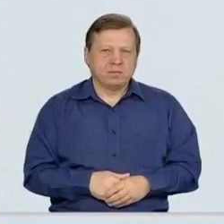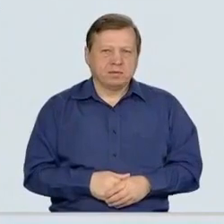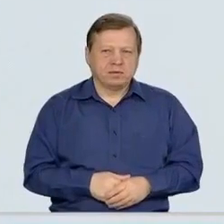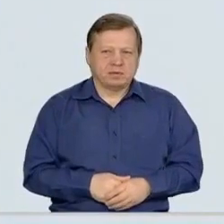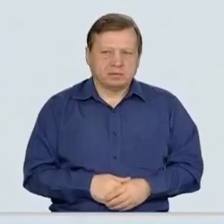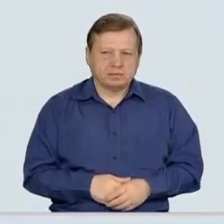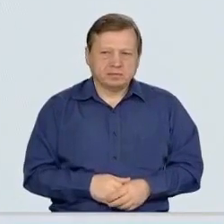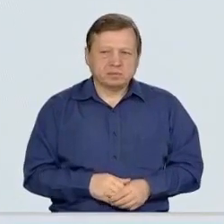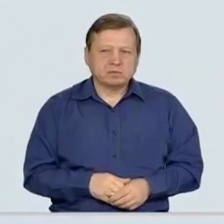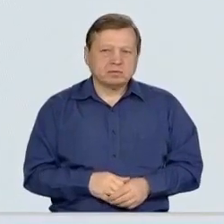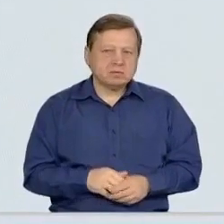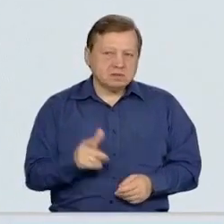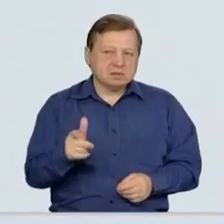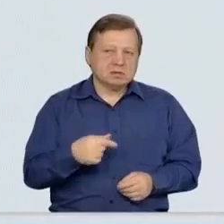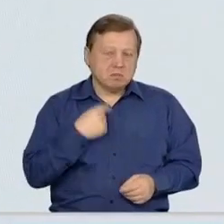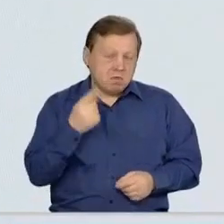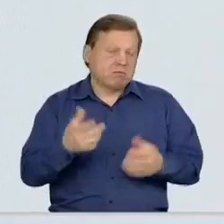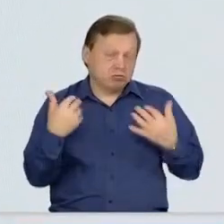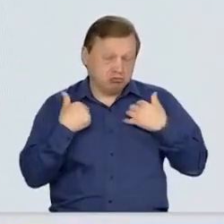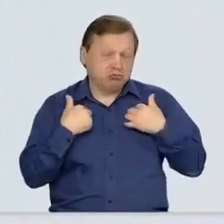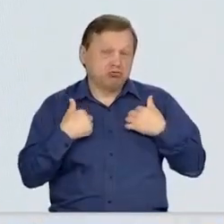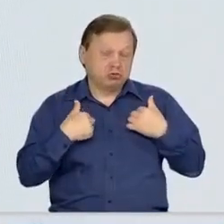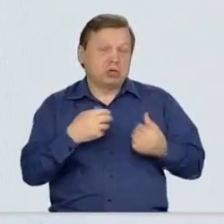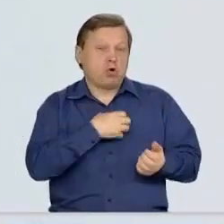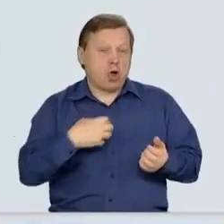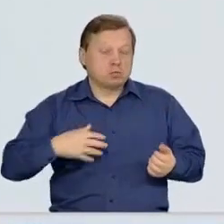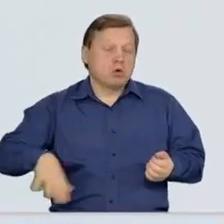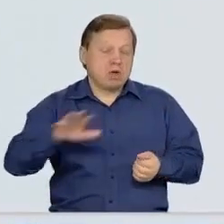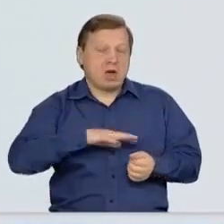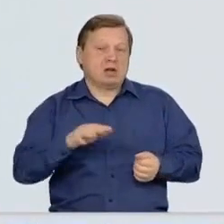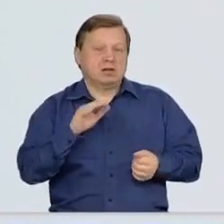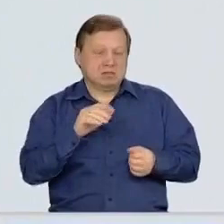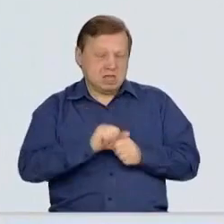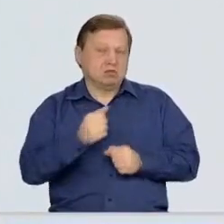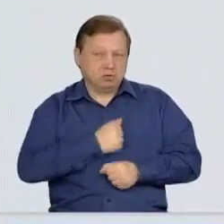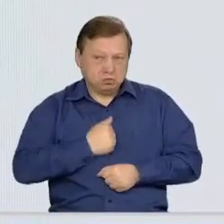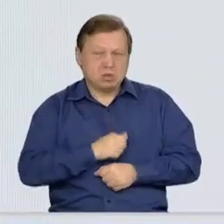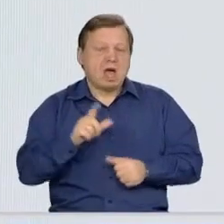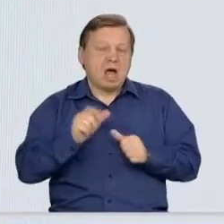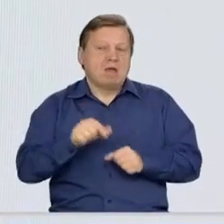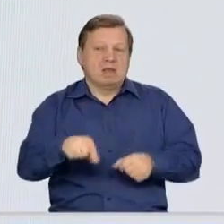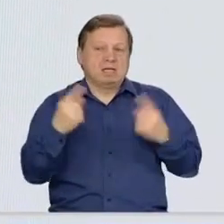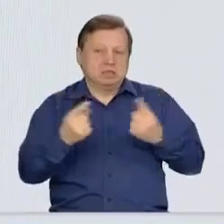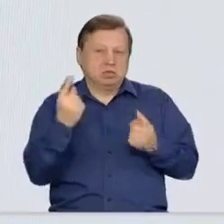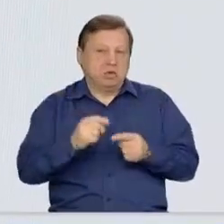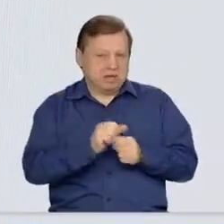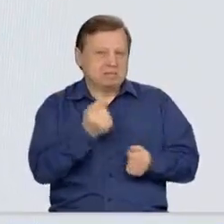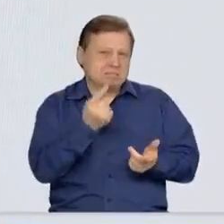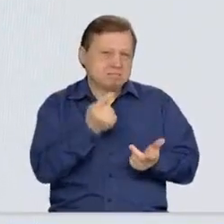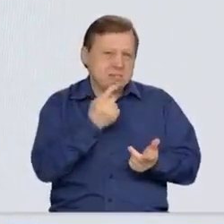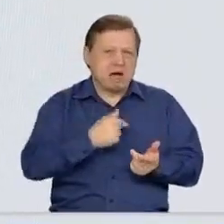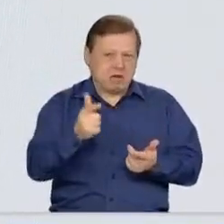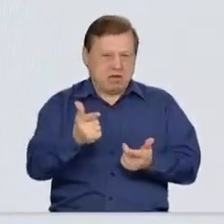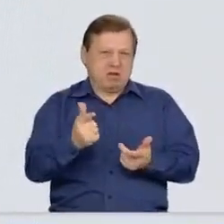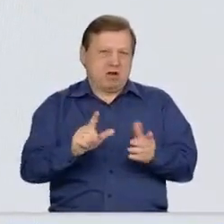sobie zapisał, mimo że mamy bardzo smutną rzeczywistość gospodarczą z powodu koronawirusa, to jednak to jest rzadka sytuacja taka, że dostaniemy taki